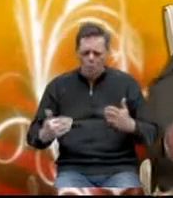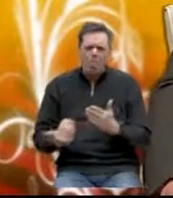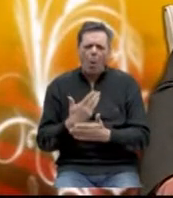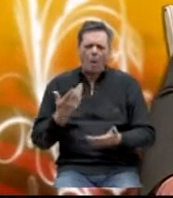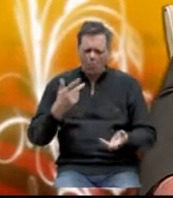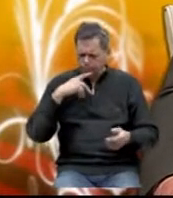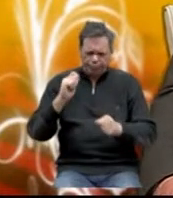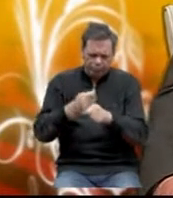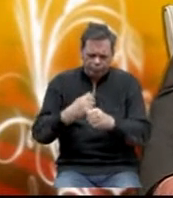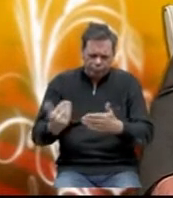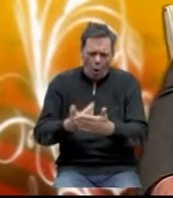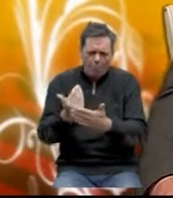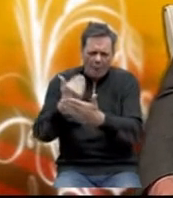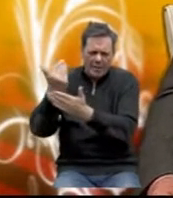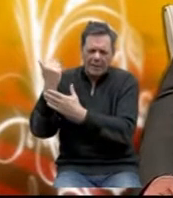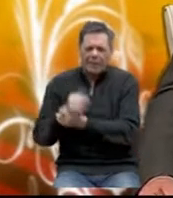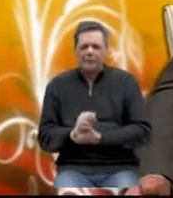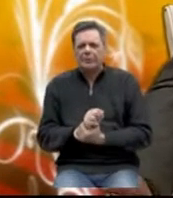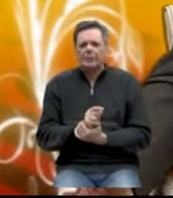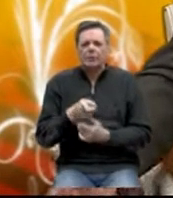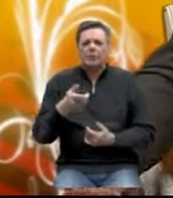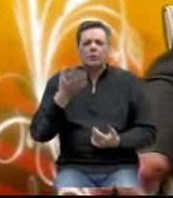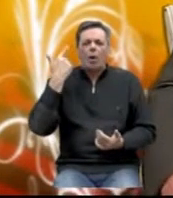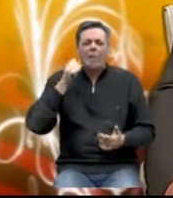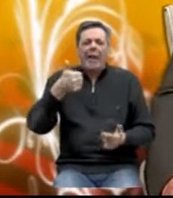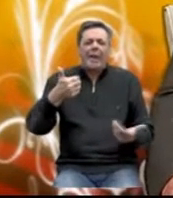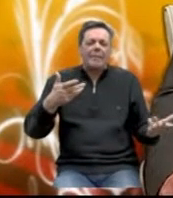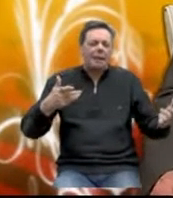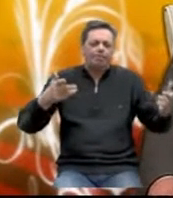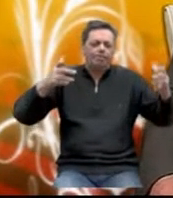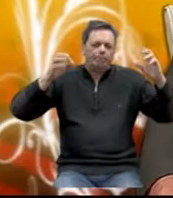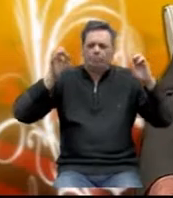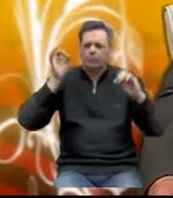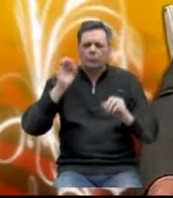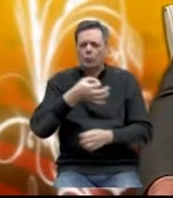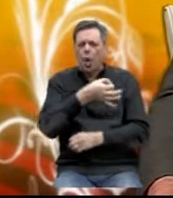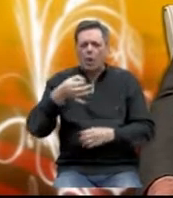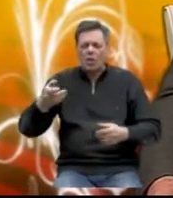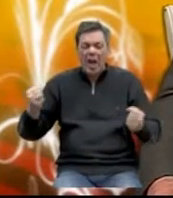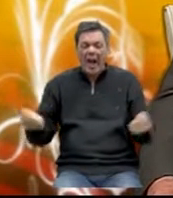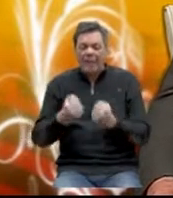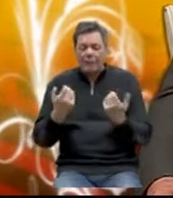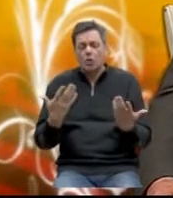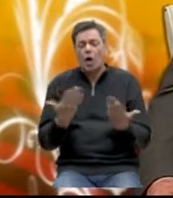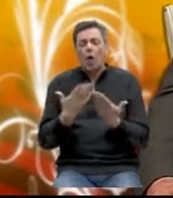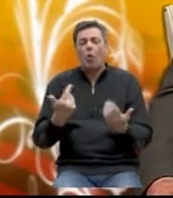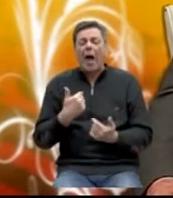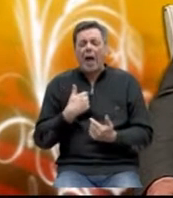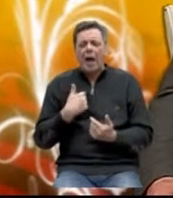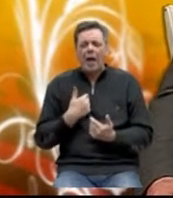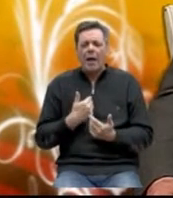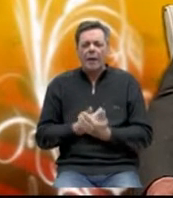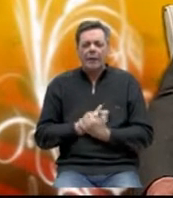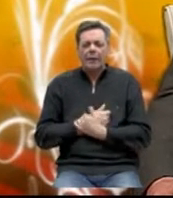sve skupa. Koliko ga ja znam, jer to je bilo, ima. To je bila zapravo jedna izuzetna aktivnost koja nas je, koja je